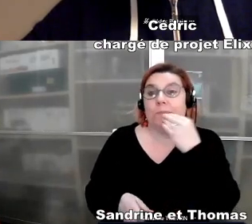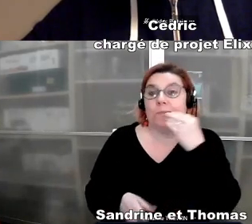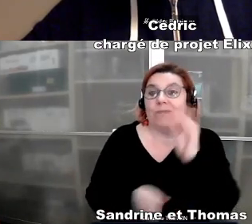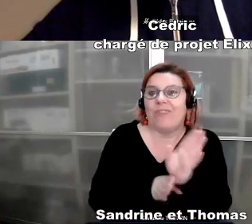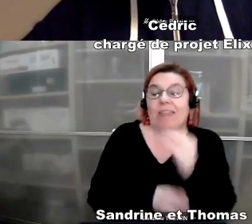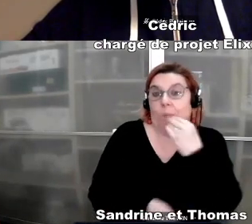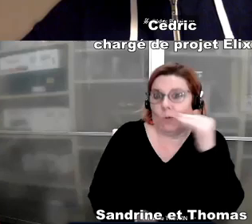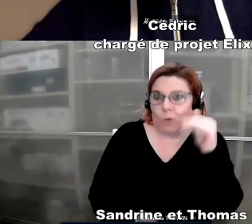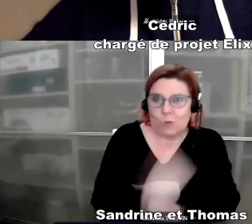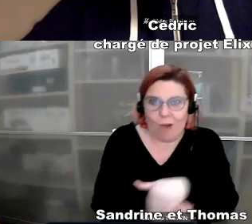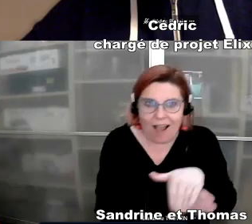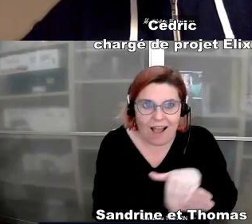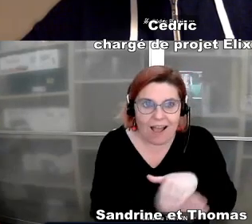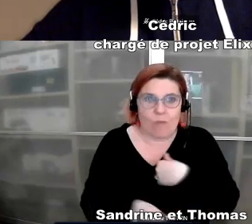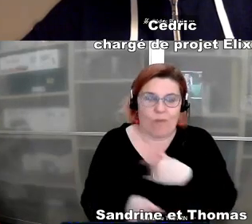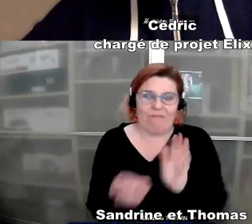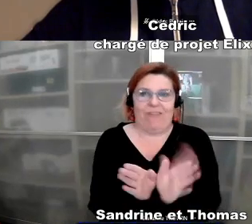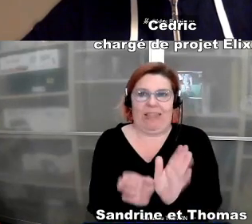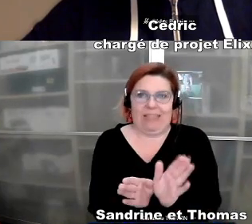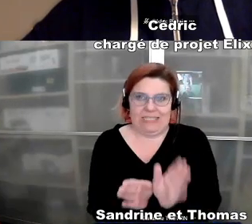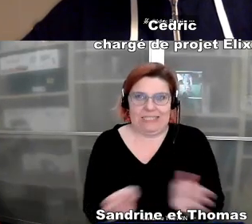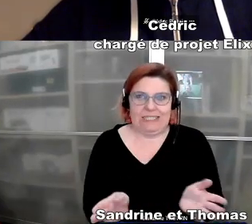bonsoir à tous. Donc moi c'est Fanny.